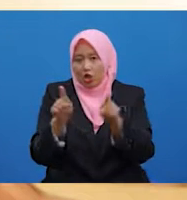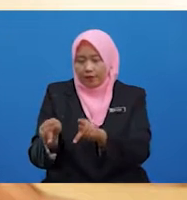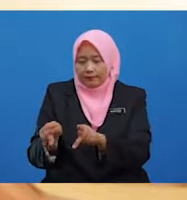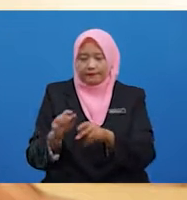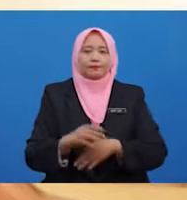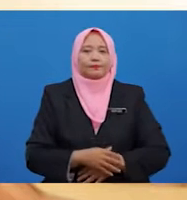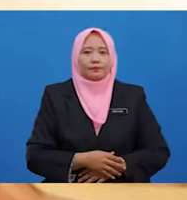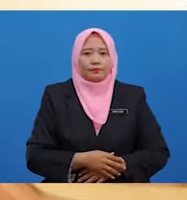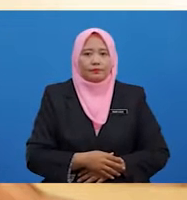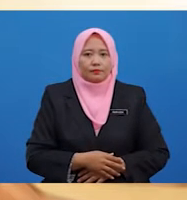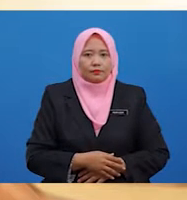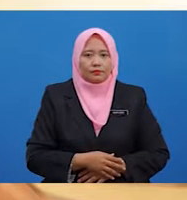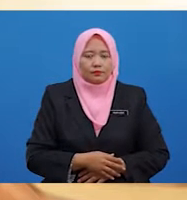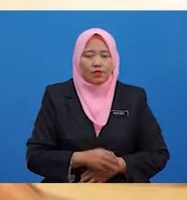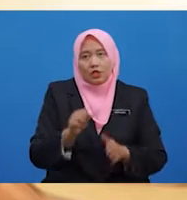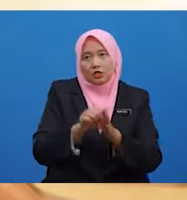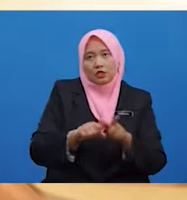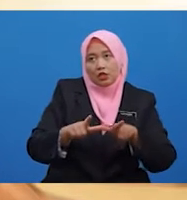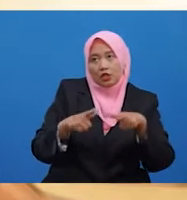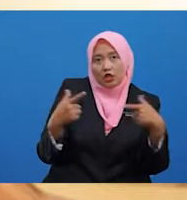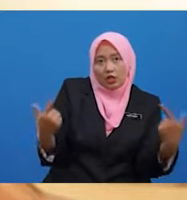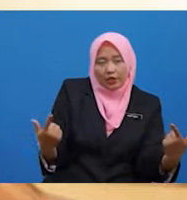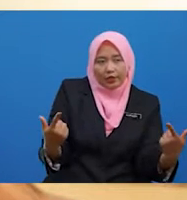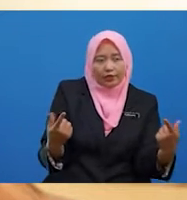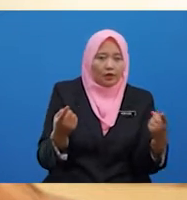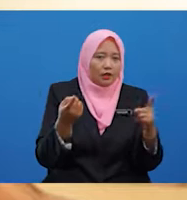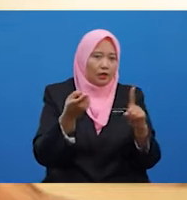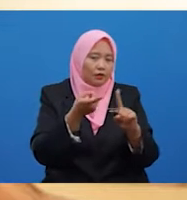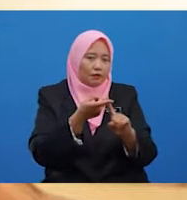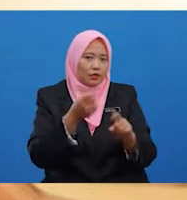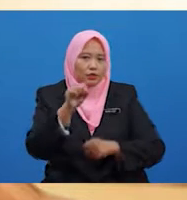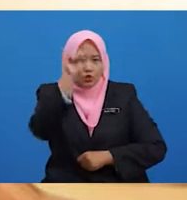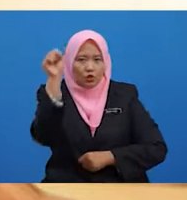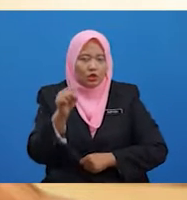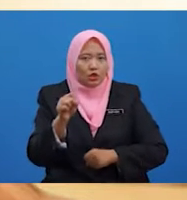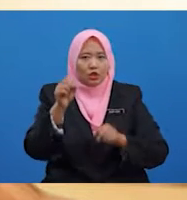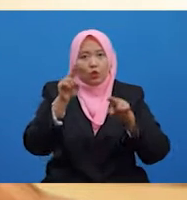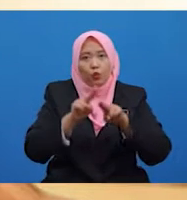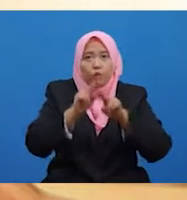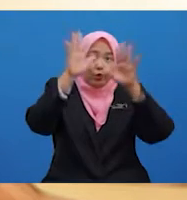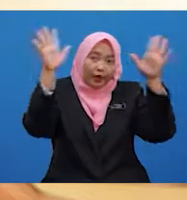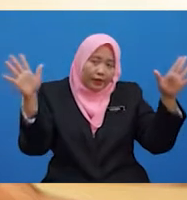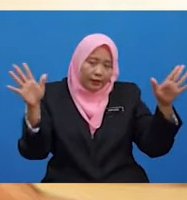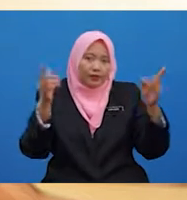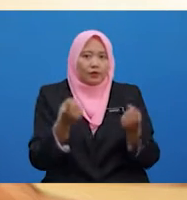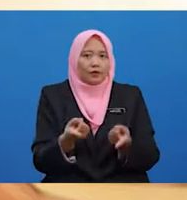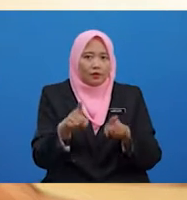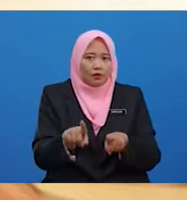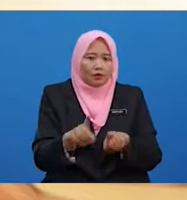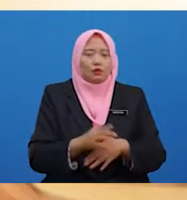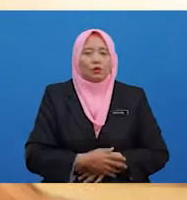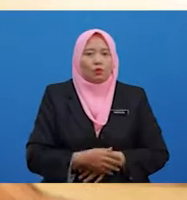Baiklah, selain soalan yang berbunyi huraikan keadaan, bagaimana pula dengan soalan yang berbunyi ulaskan